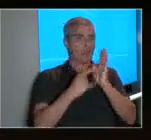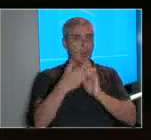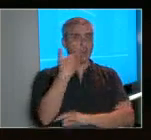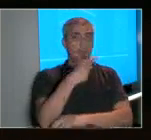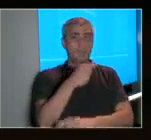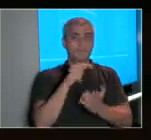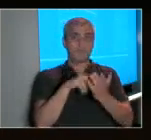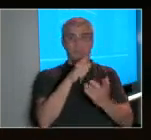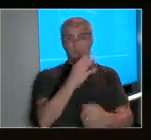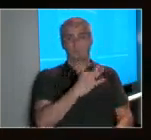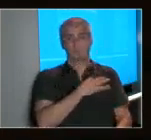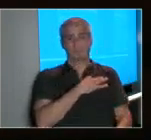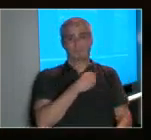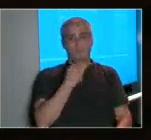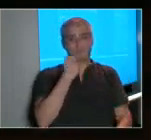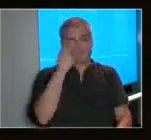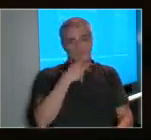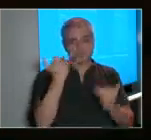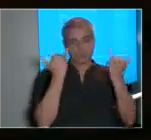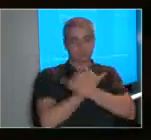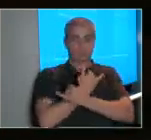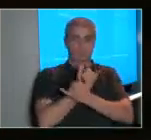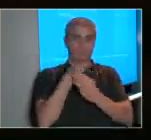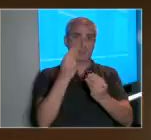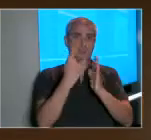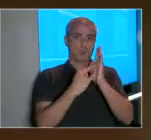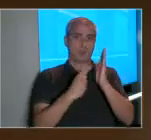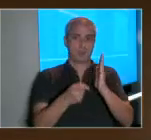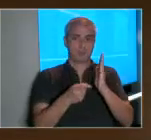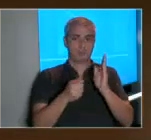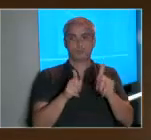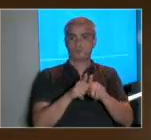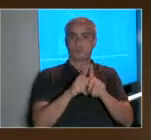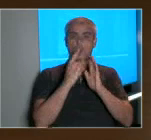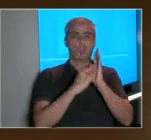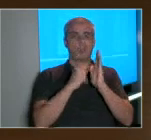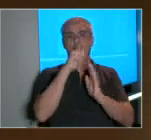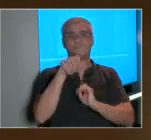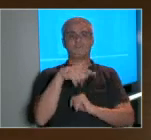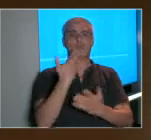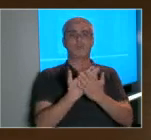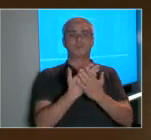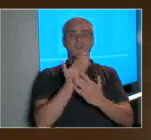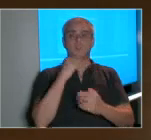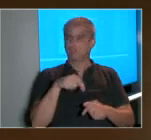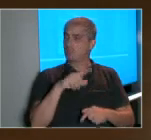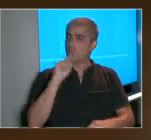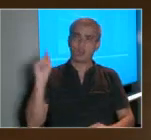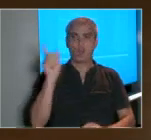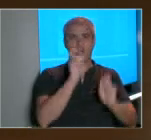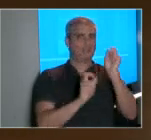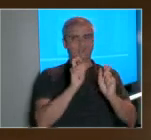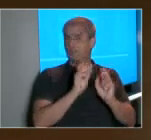הלאום כי הם נפגעו מהפרשנות המוטעית שניתנה לחוק. כאילו שהחוק מבטל את העובדה שבישראל כל